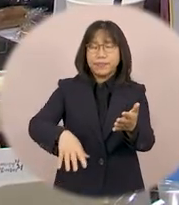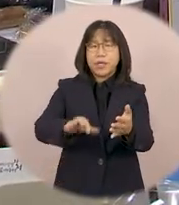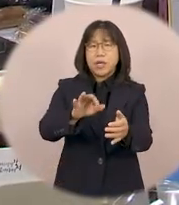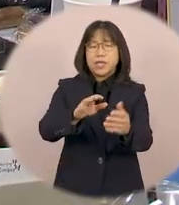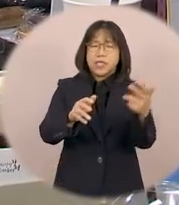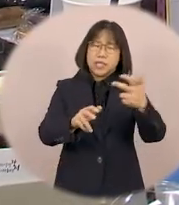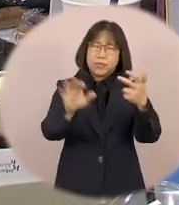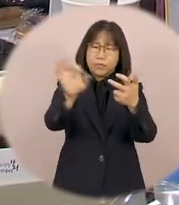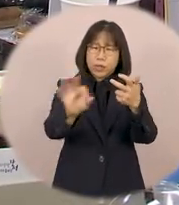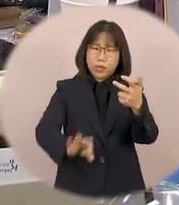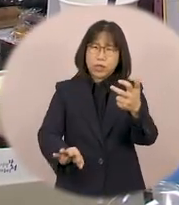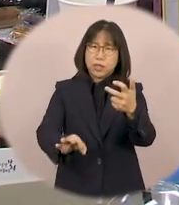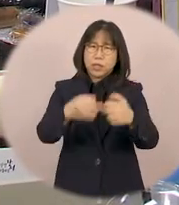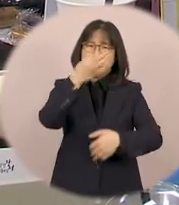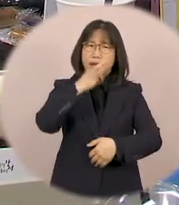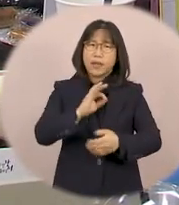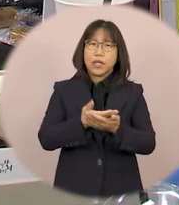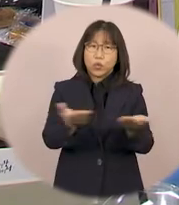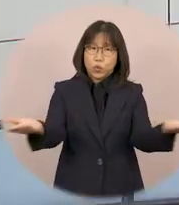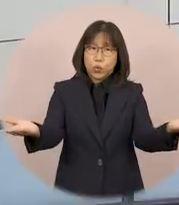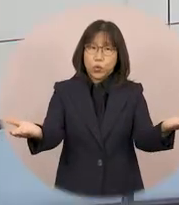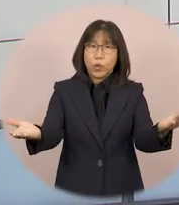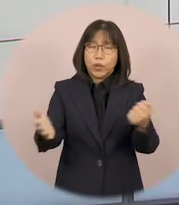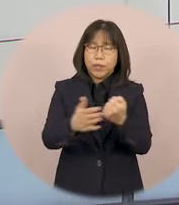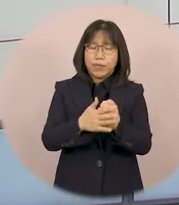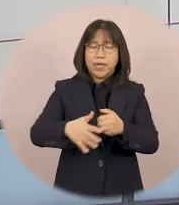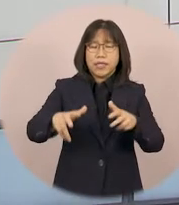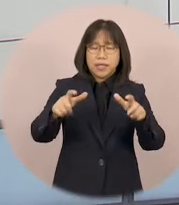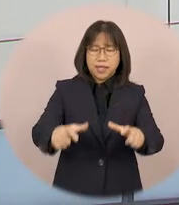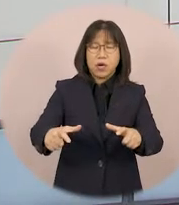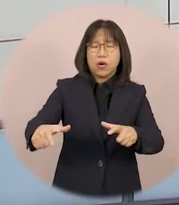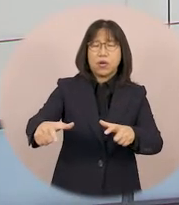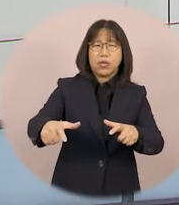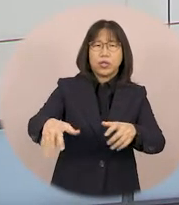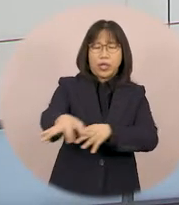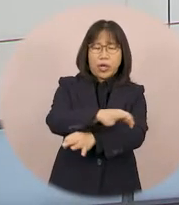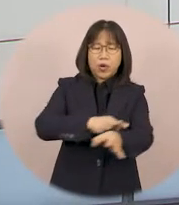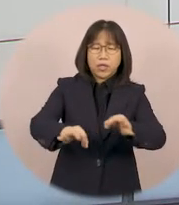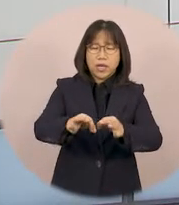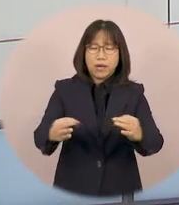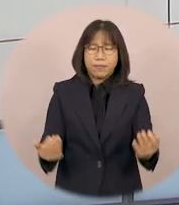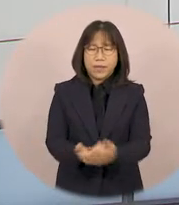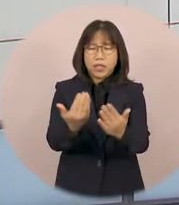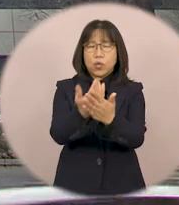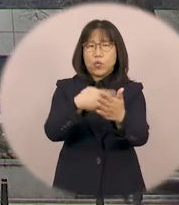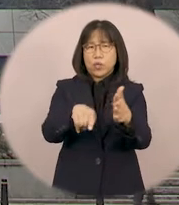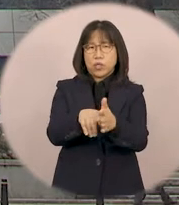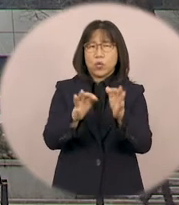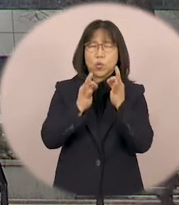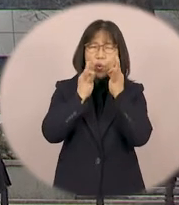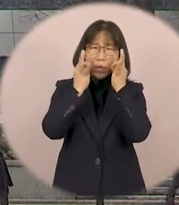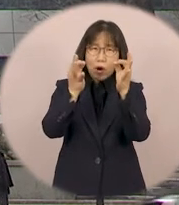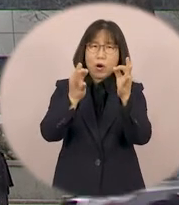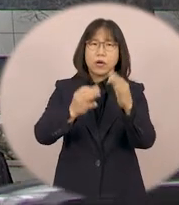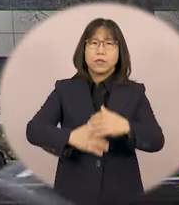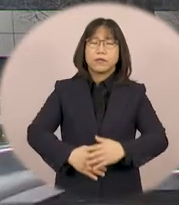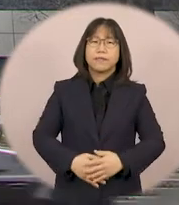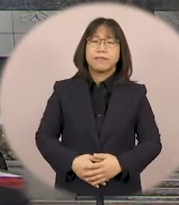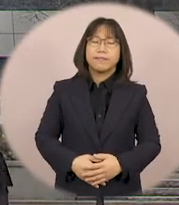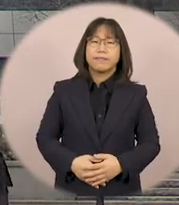해 주는 혜택도 펼치는 등 코로 날 구로 얼어붙은 지역경제를 활성화 시키기 위해 총력을 기울이고 있습니다